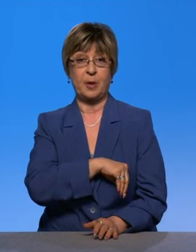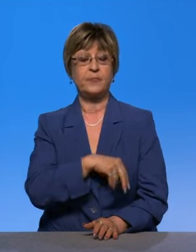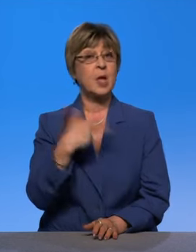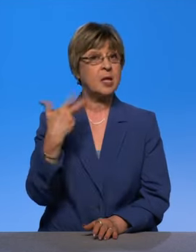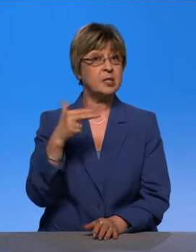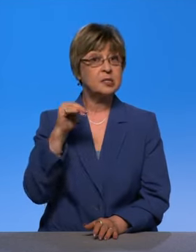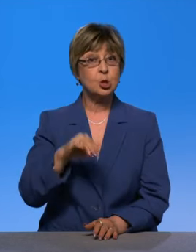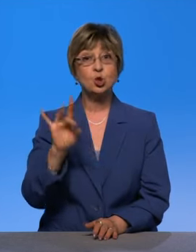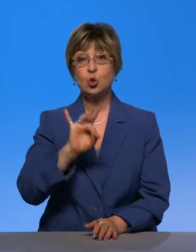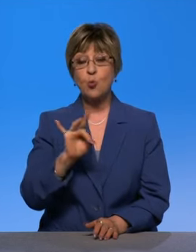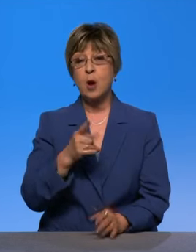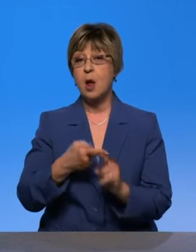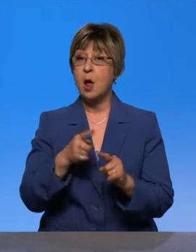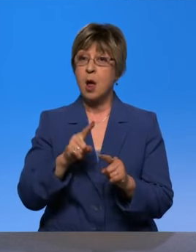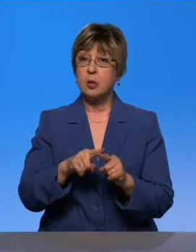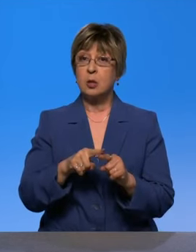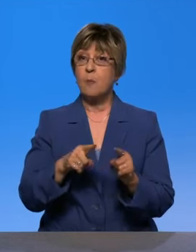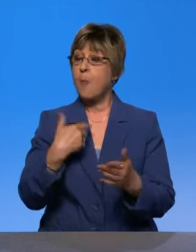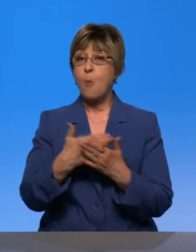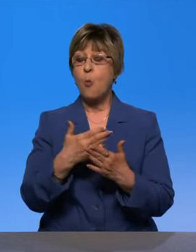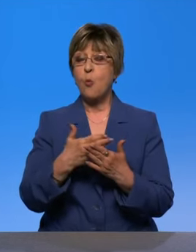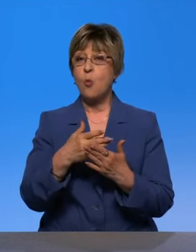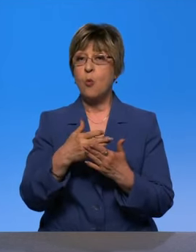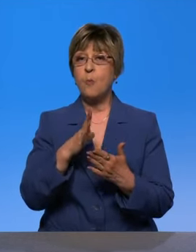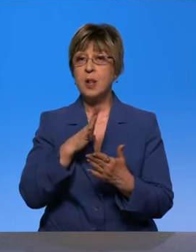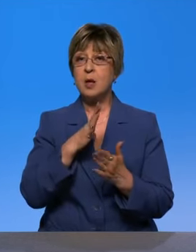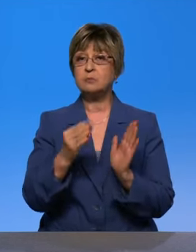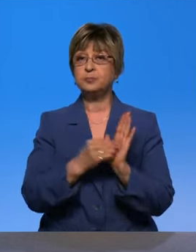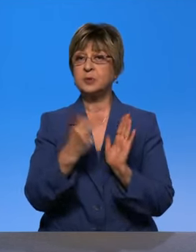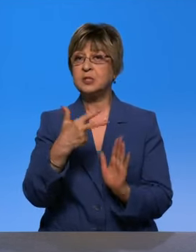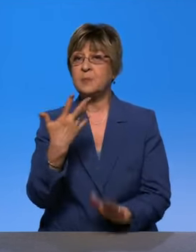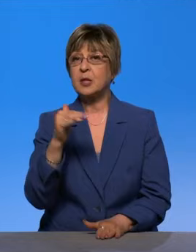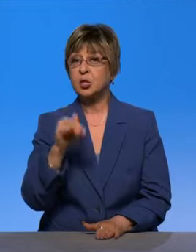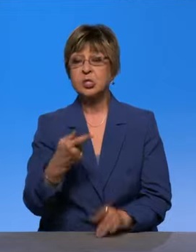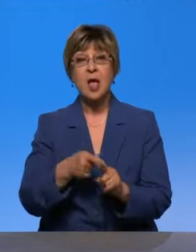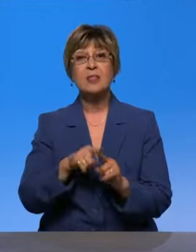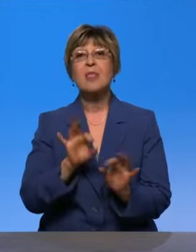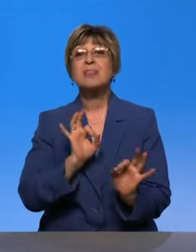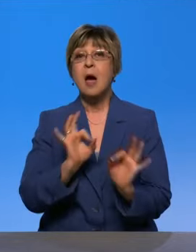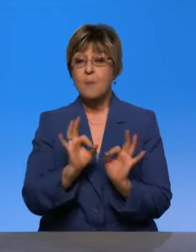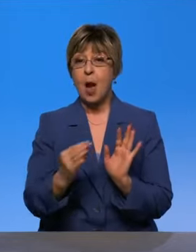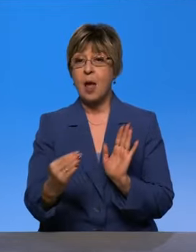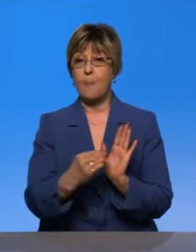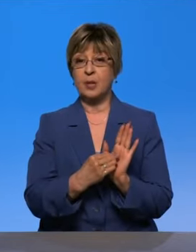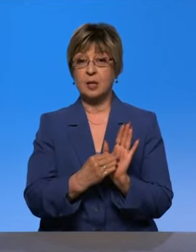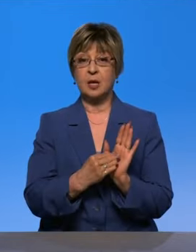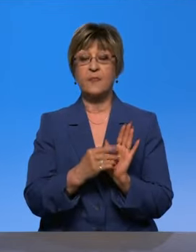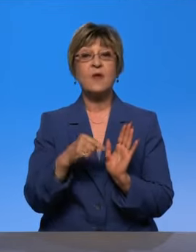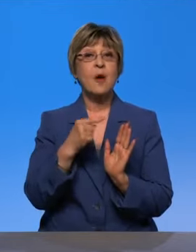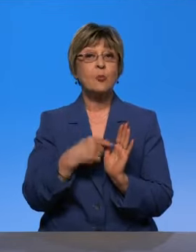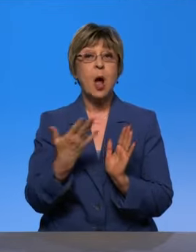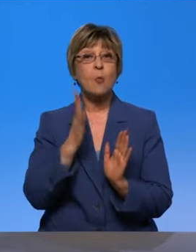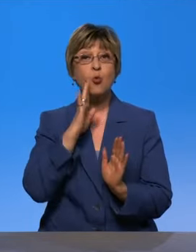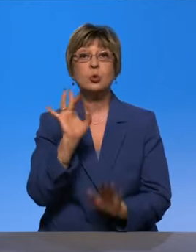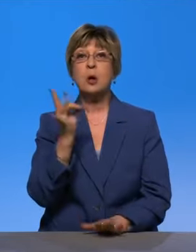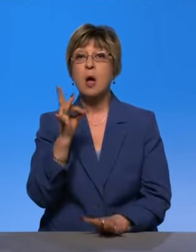это 35 даже, по-моему, да? Это планка нормальная. Ведь вопрос, как будет идти инфляция?